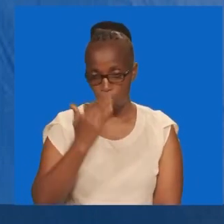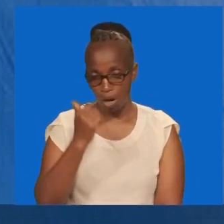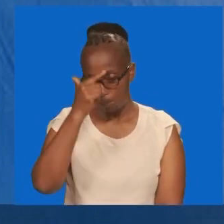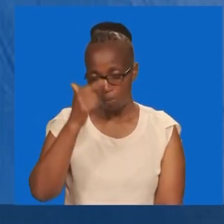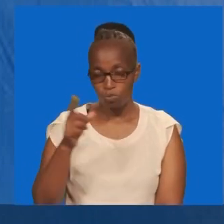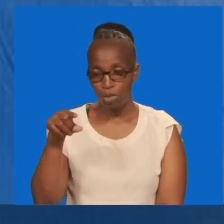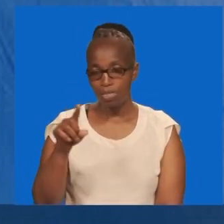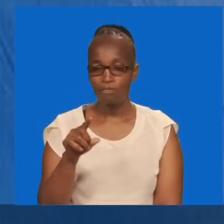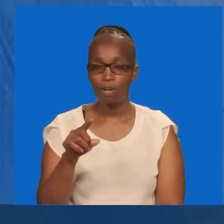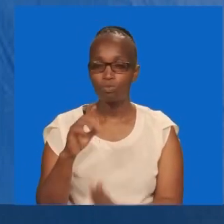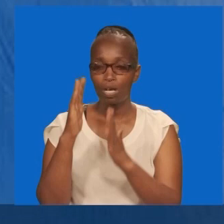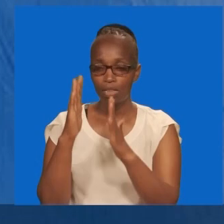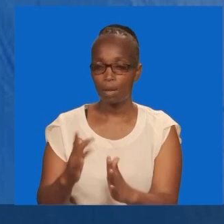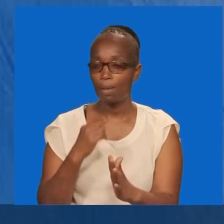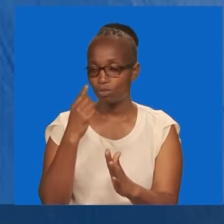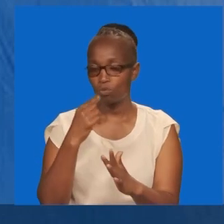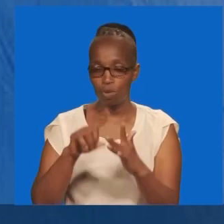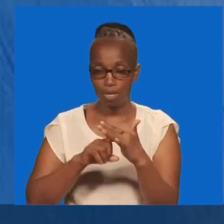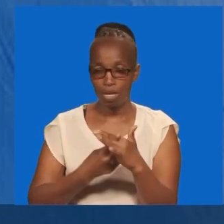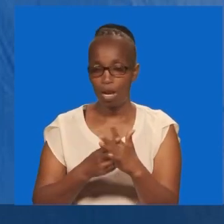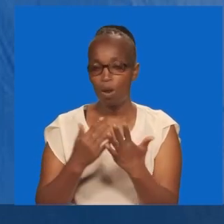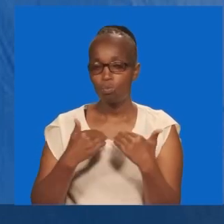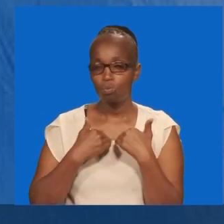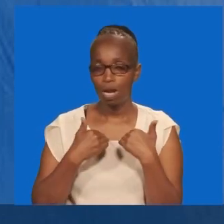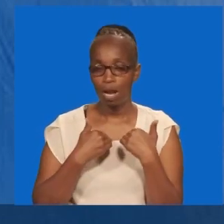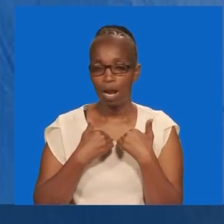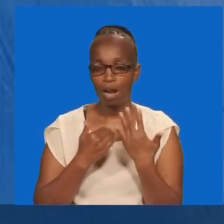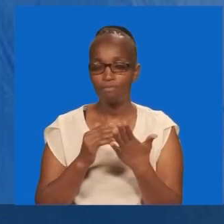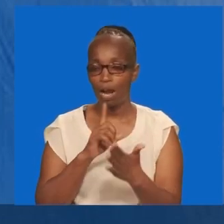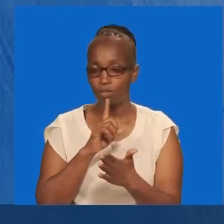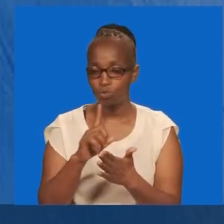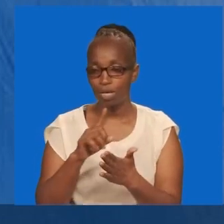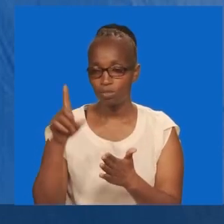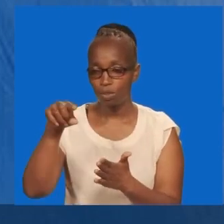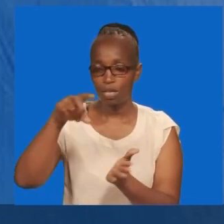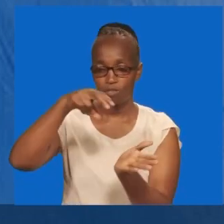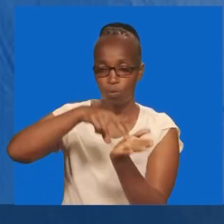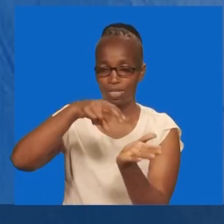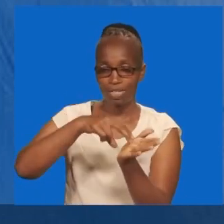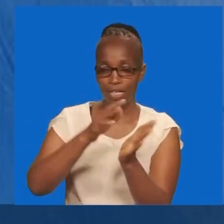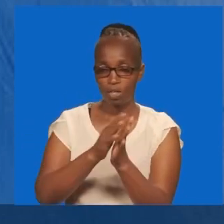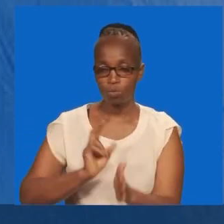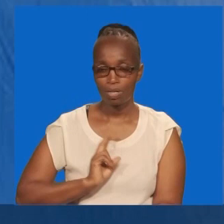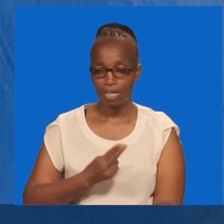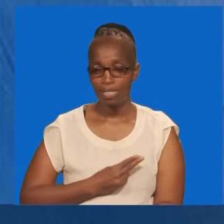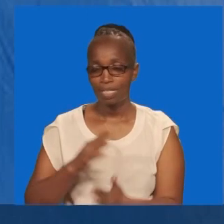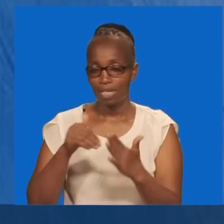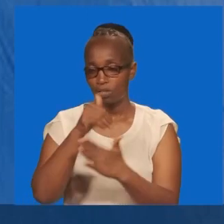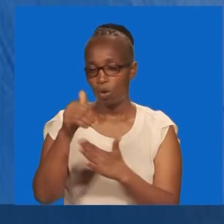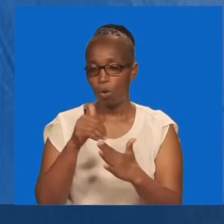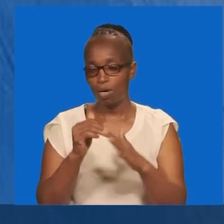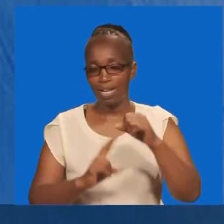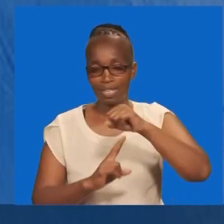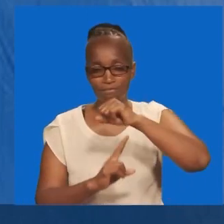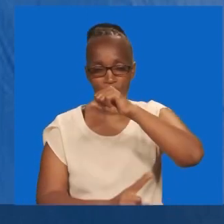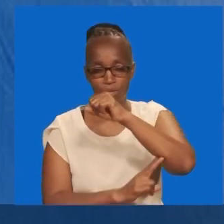na maana wewe ni mwanzilishi wa upendo. Nina imani kuu ya kwamba Bwana utasimamisha, utatusimamisha katika huo msingi,